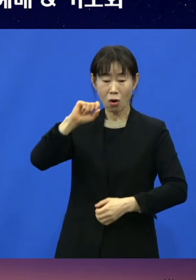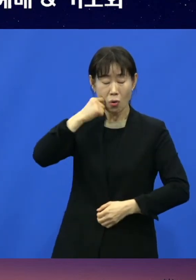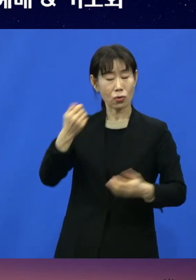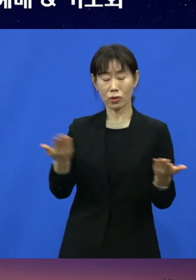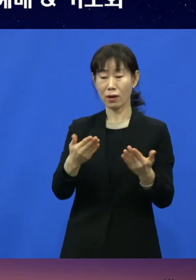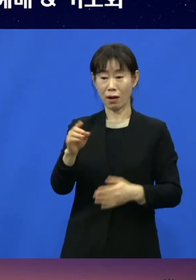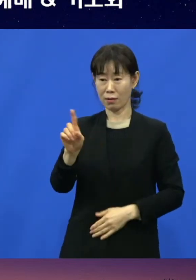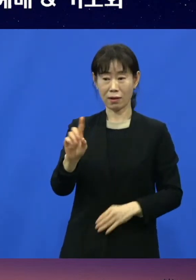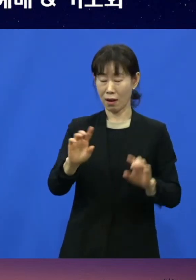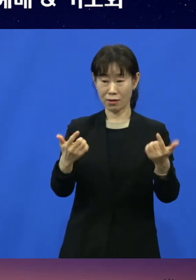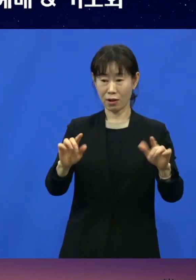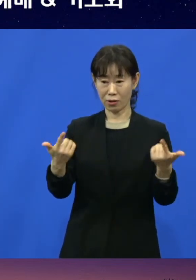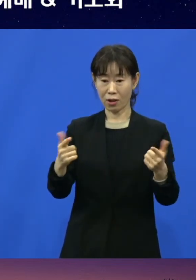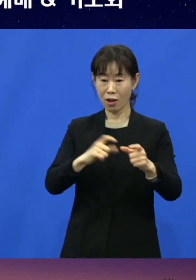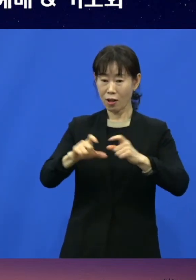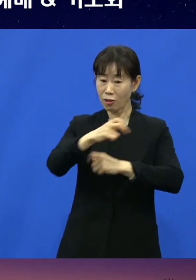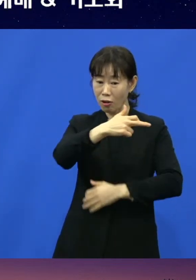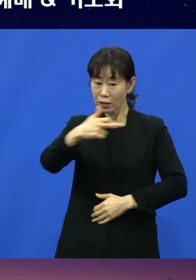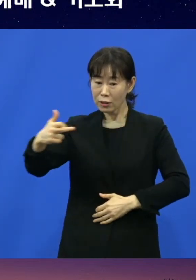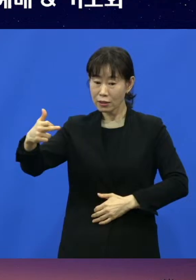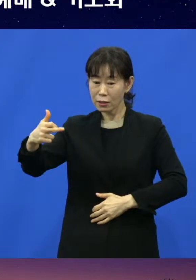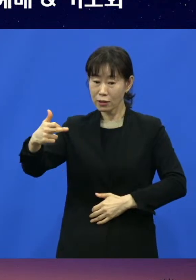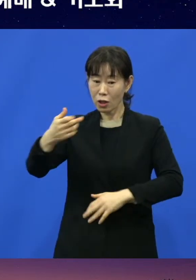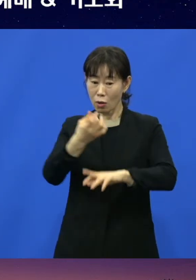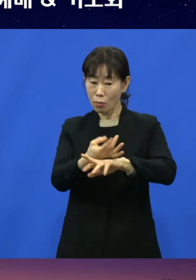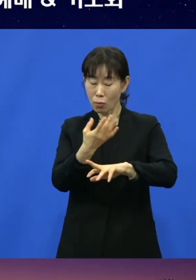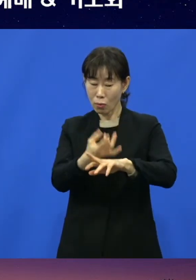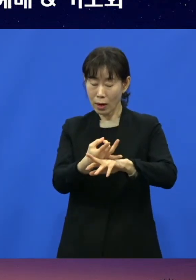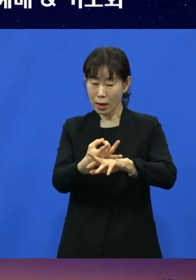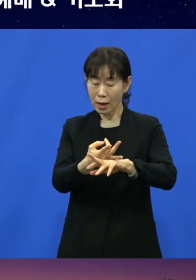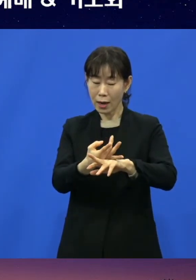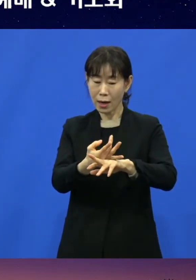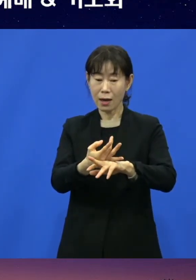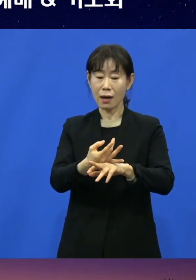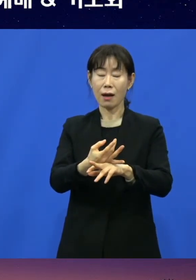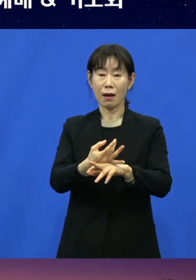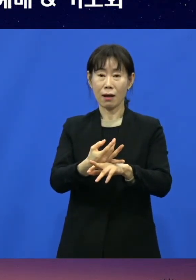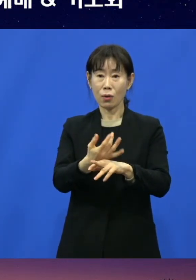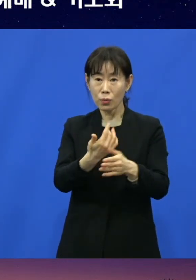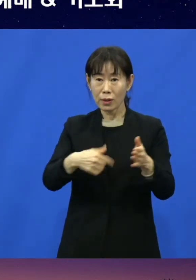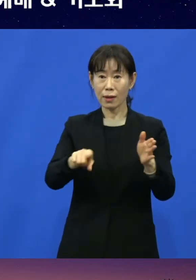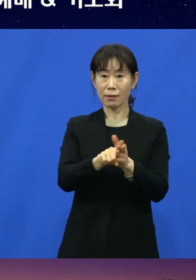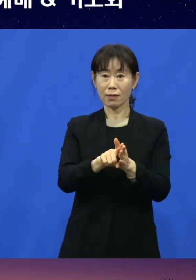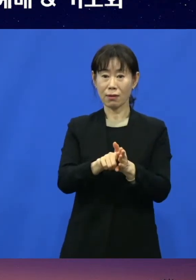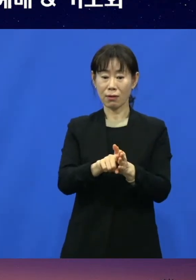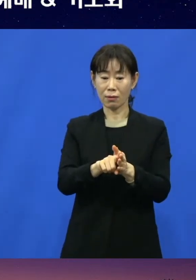더 큰 부활을 얻기 위해 상대적으로 낮은 것을 포기하는 게 무슨 어려운 거예요.